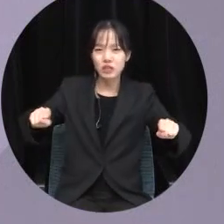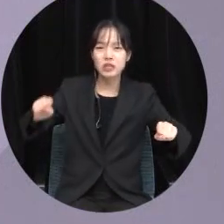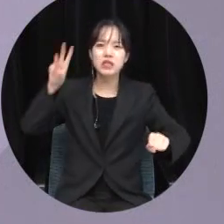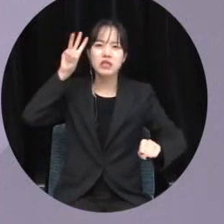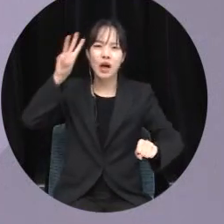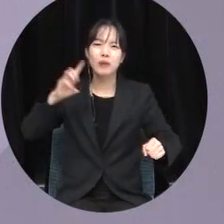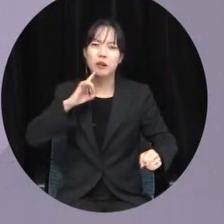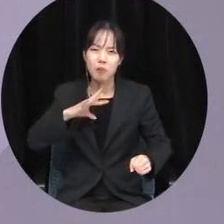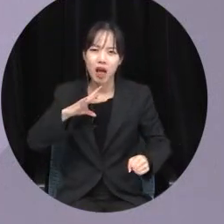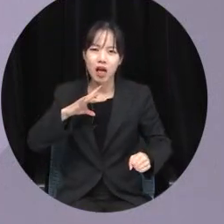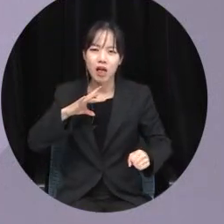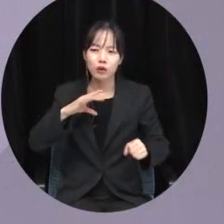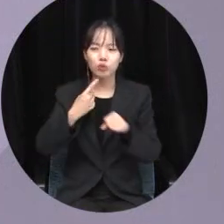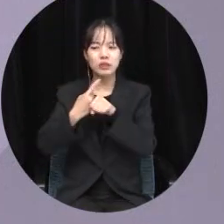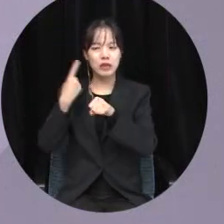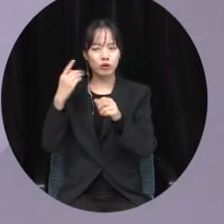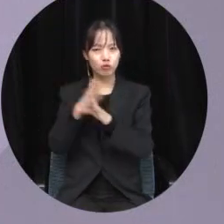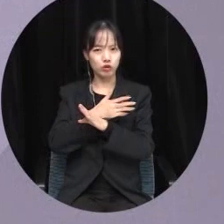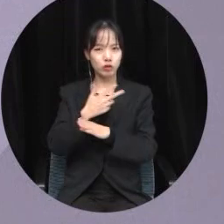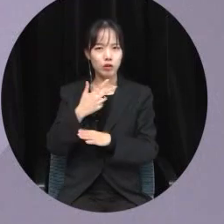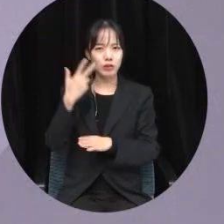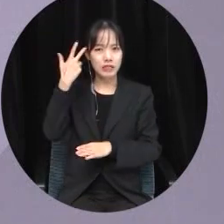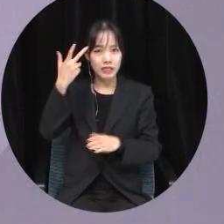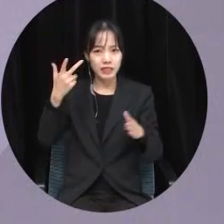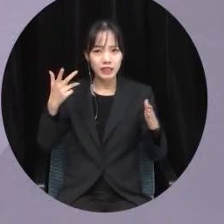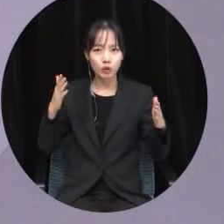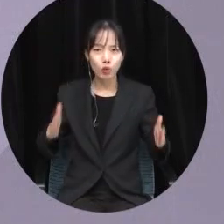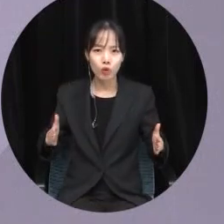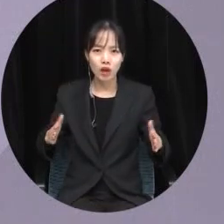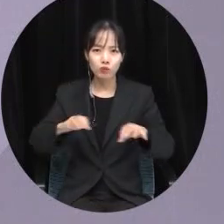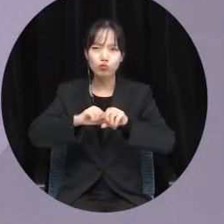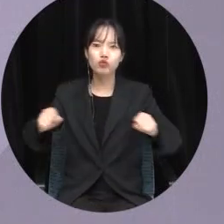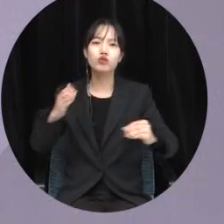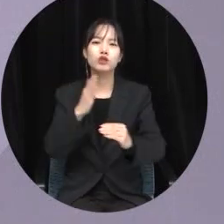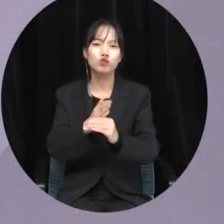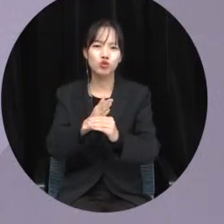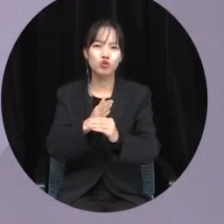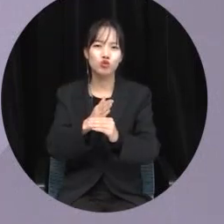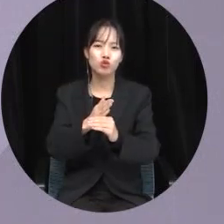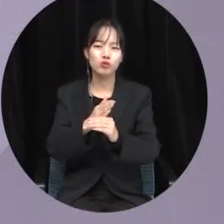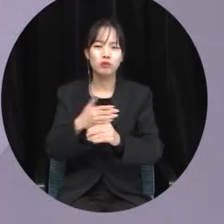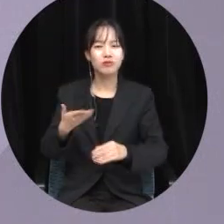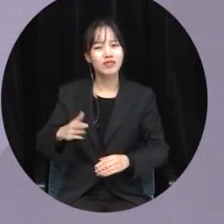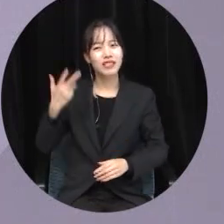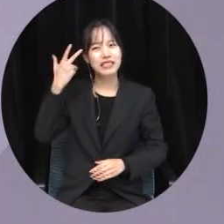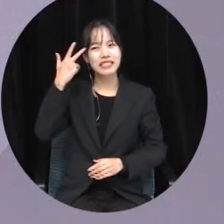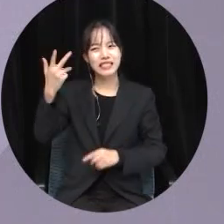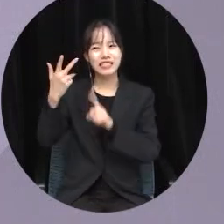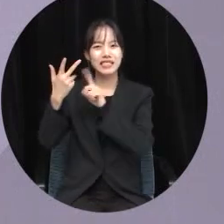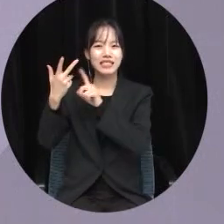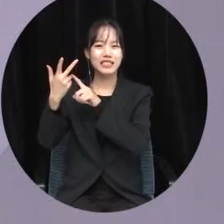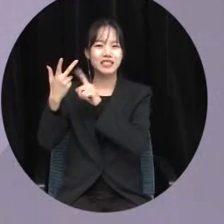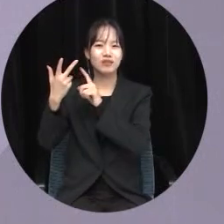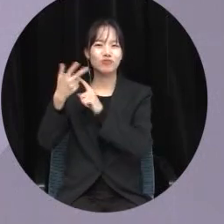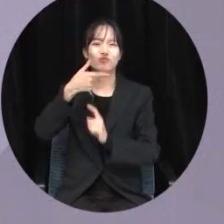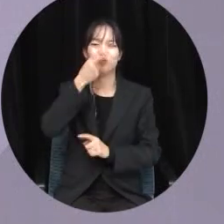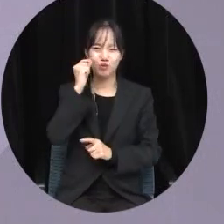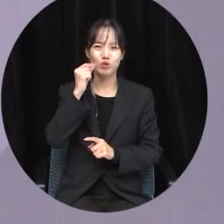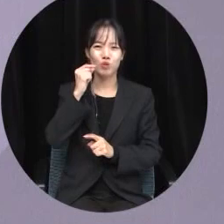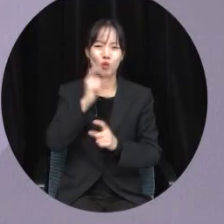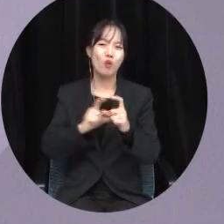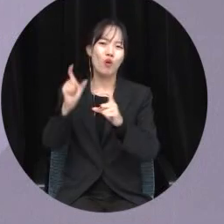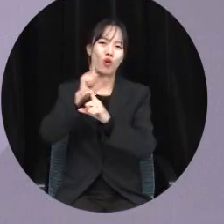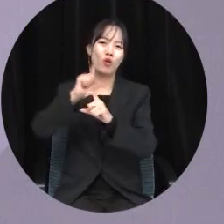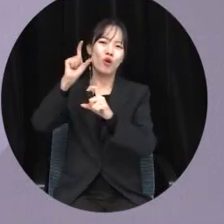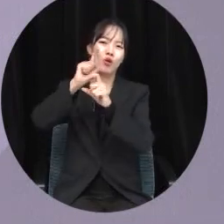충분하게 현실적으로 필요한 수준만큼 충분히 돼서 아이들이 학생들이 제대로 수업에 임하고 정상